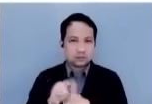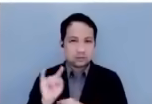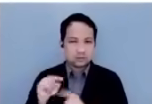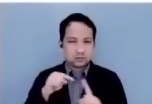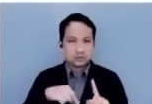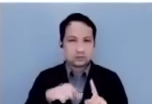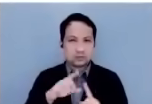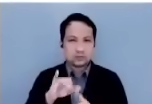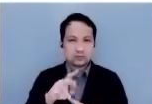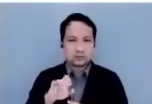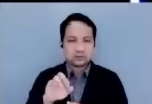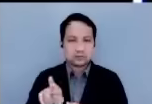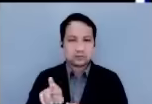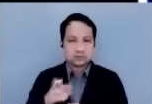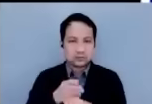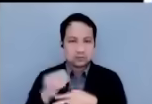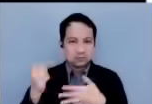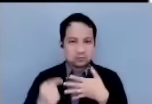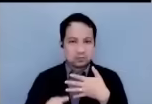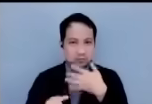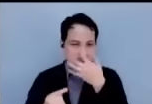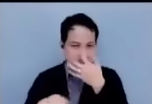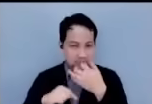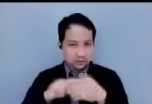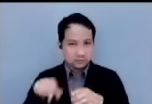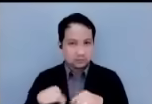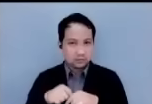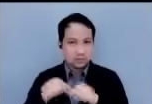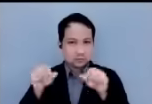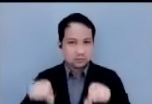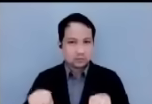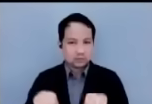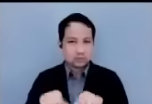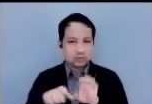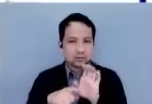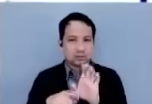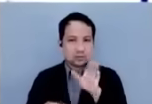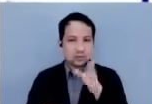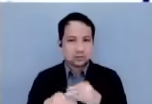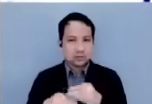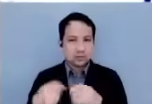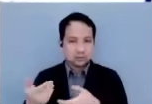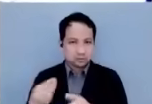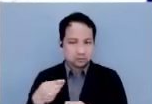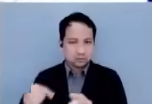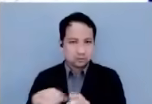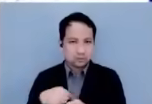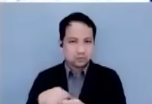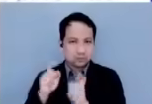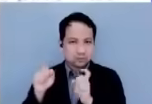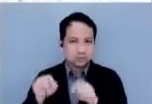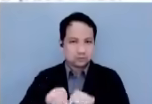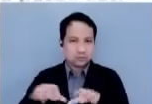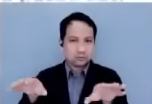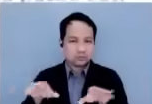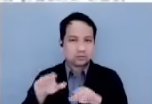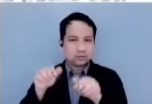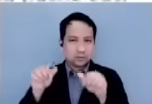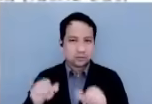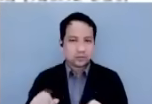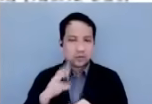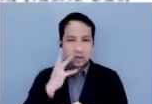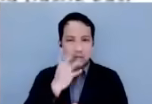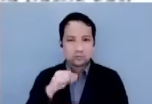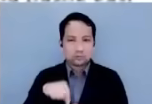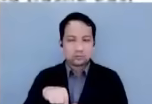Cesar. Idinetalyin niya ang nangyari sabay post ng iresibo sa nangyaring pangungutong. Mabilis na kumalat ang post online kung saan nakatagpa